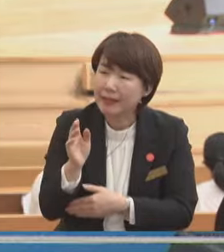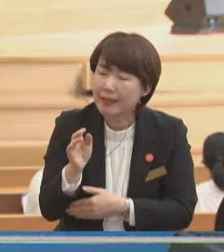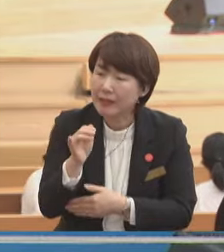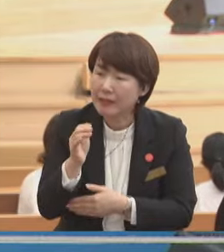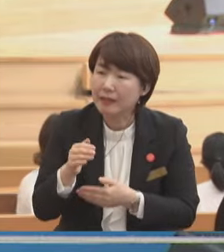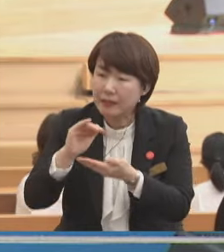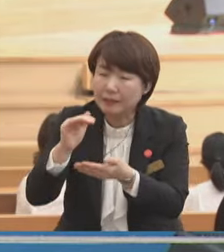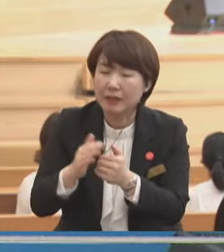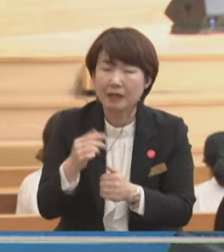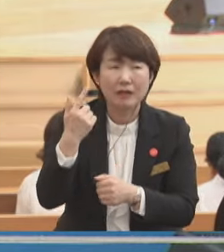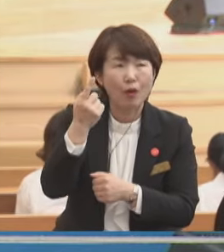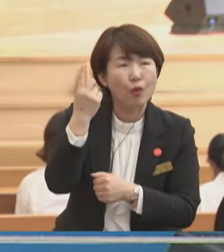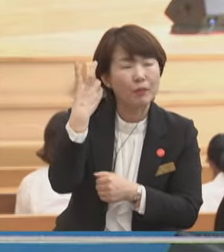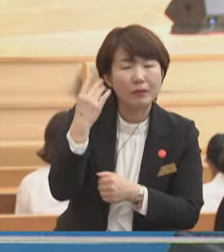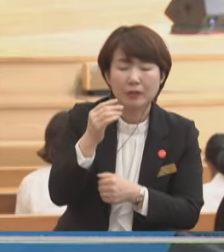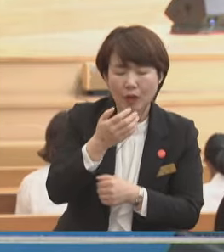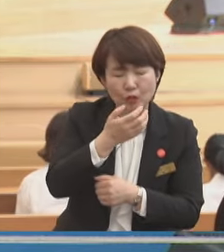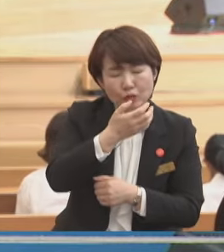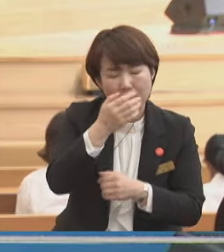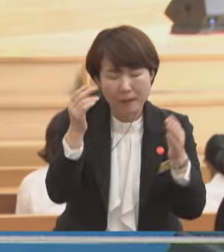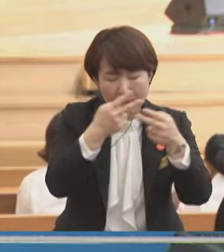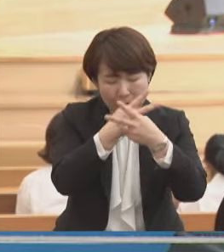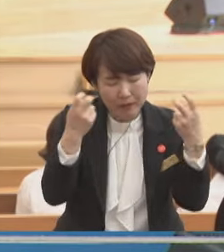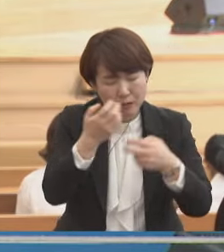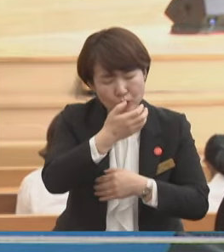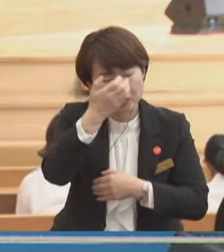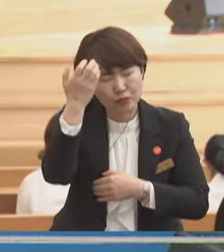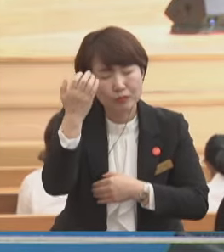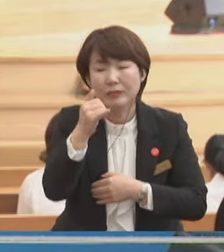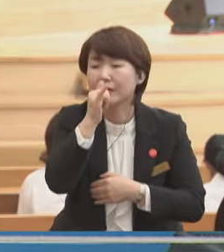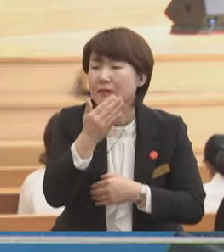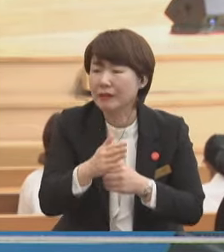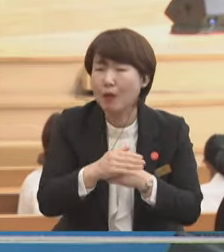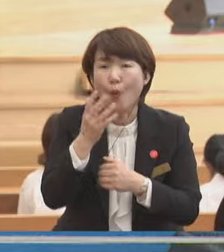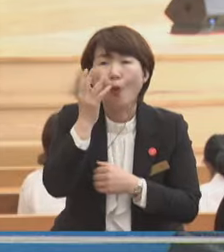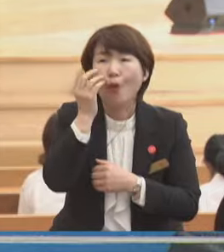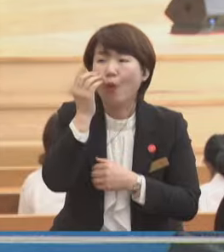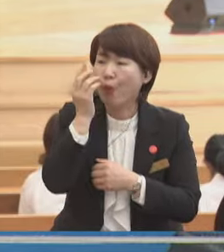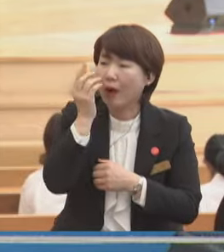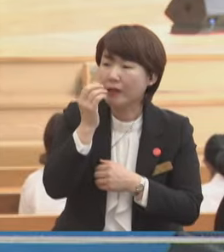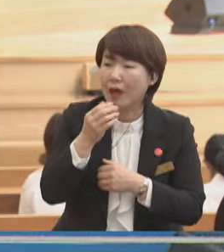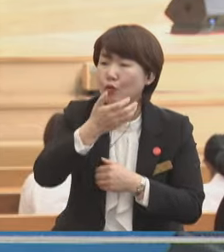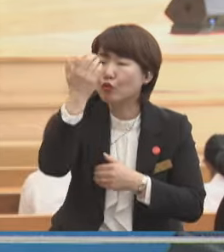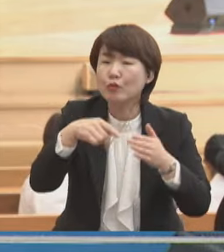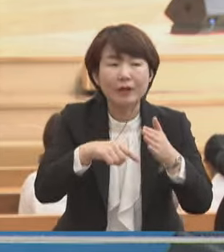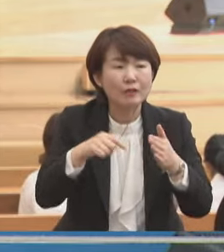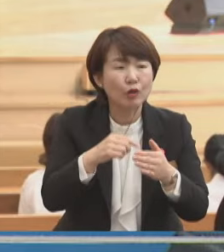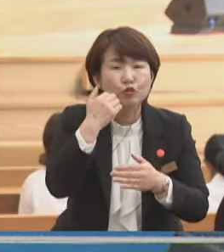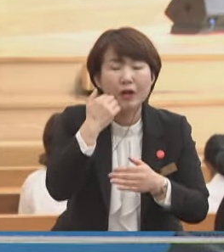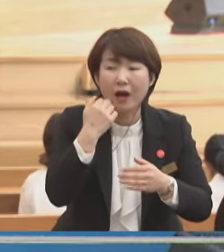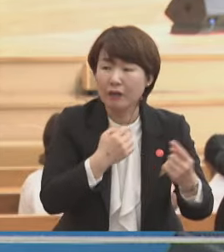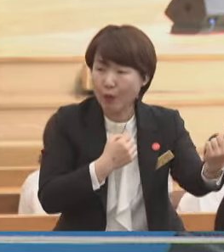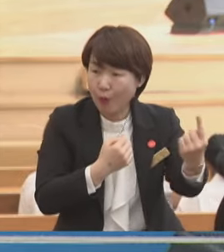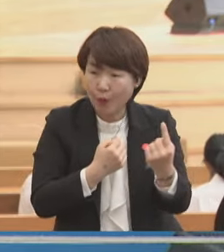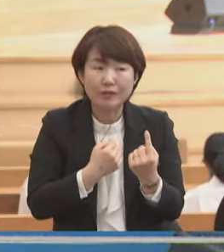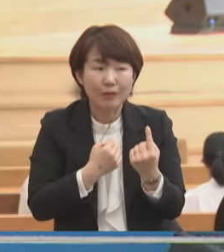꿈을 꾸는데 정말 희한하고 신비로운 꿈을 꿨는데 꿈속에서 누군가가 내게